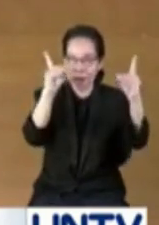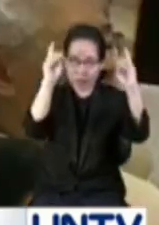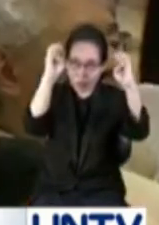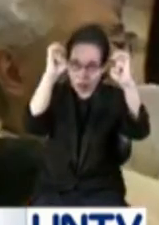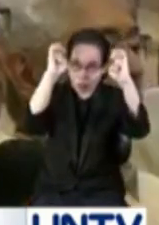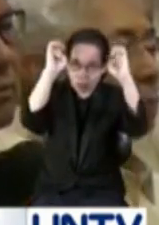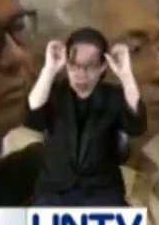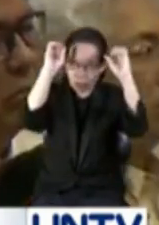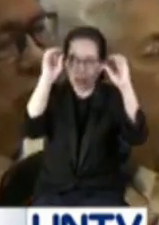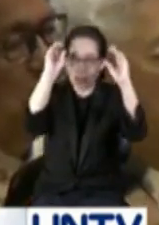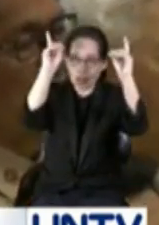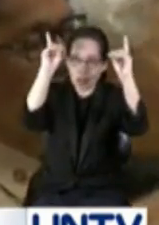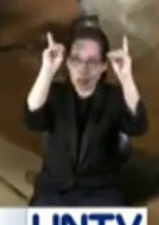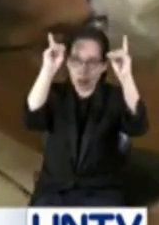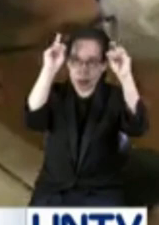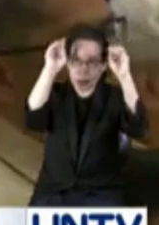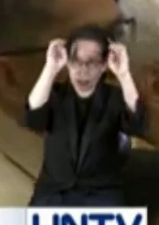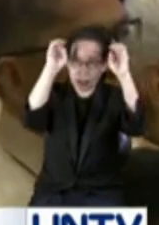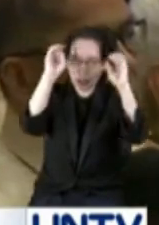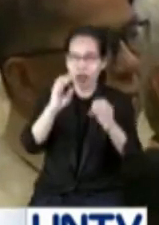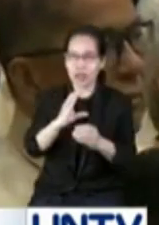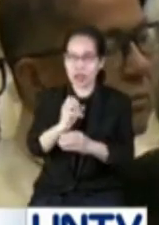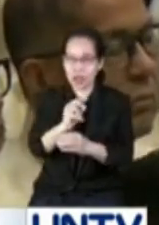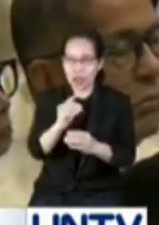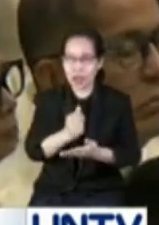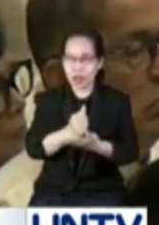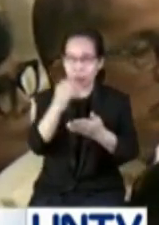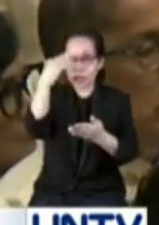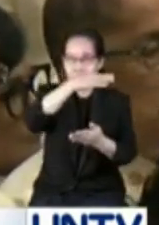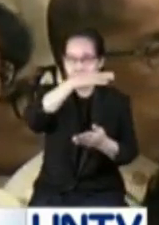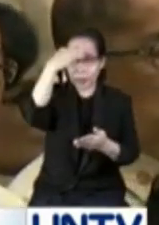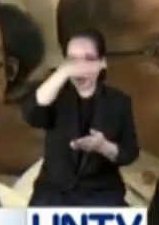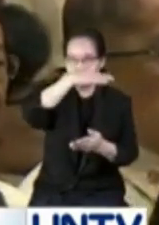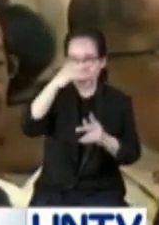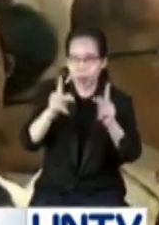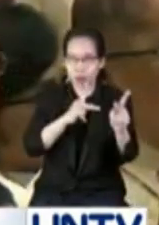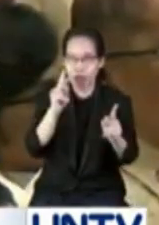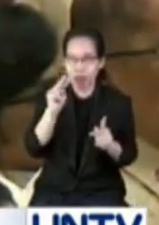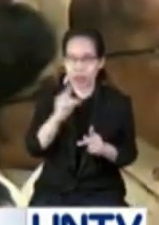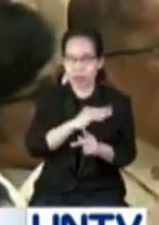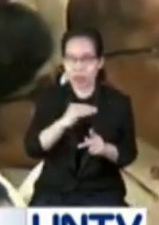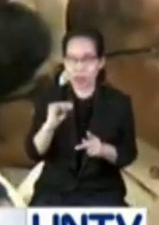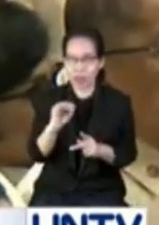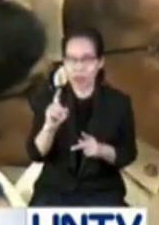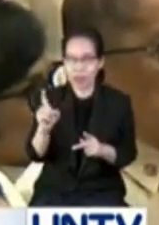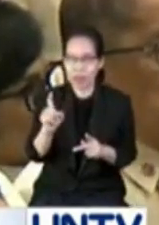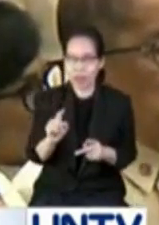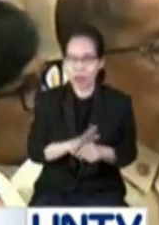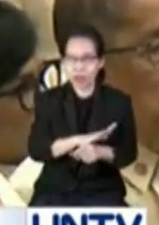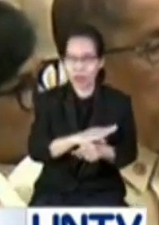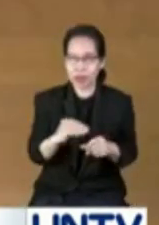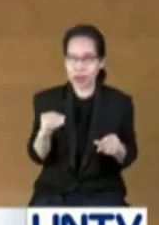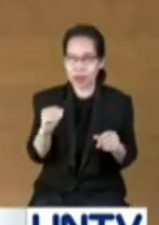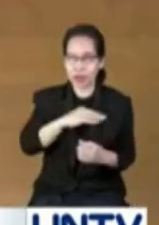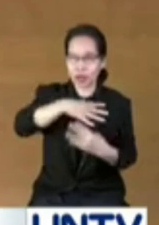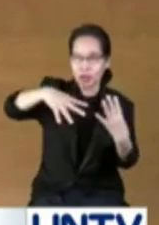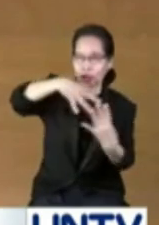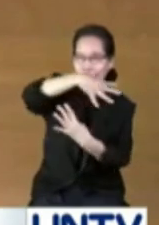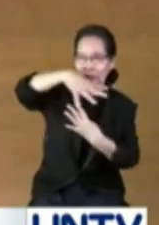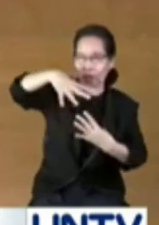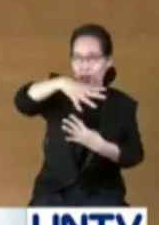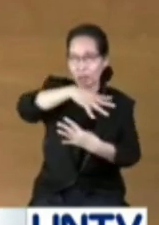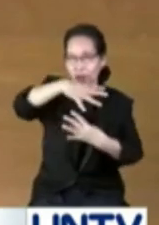ay tumutulong sa ating mga kababayan nangangailangan. Ang AIX, TUPAD, TIVET for Social Equity, Social Pension